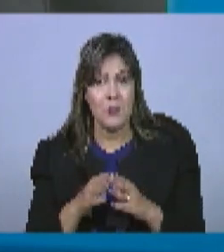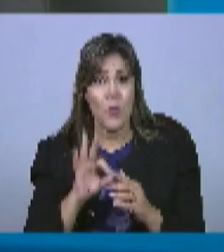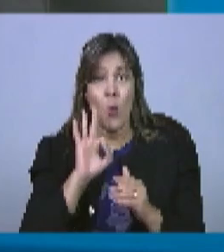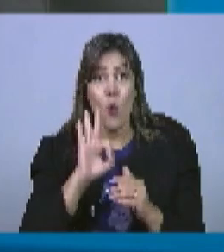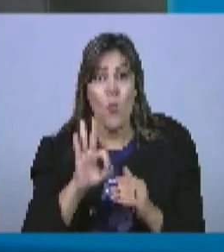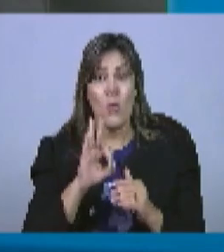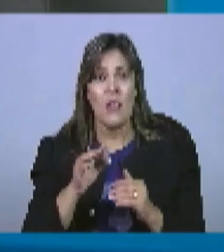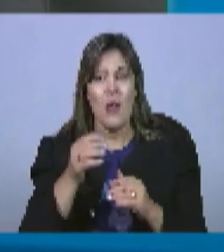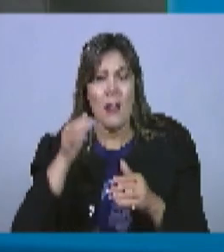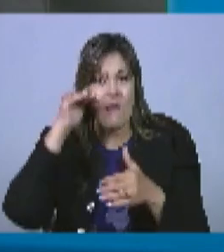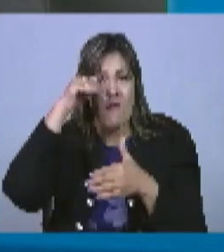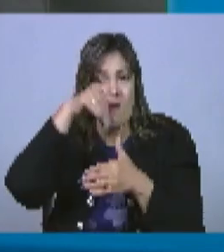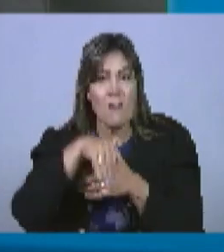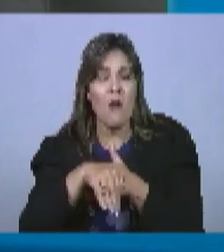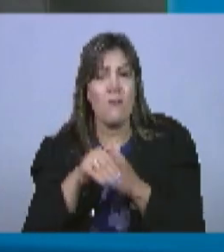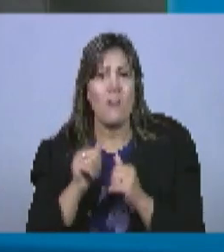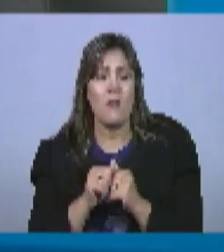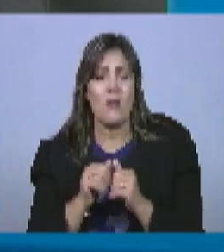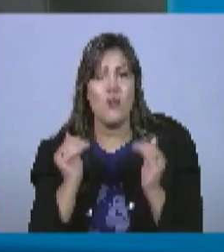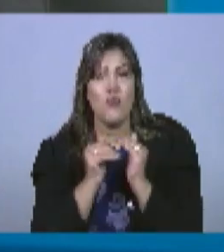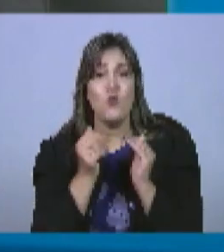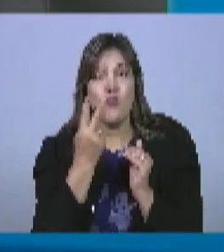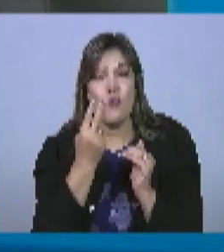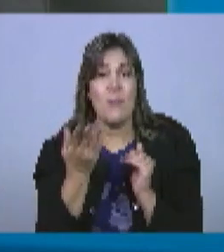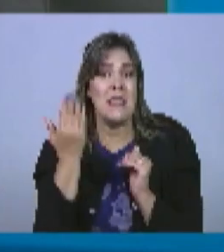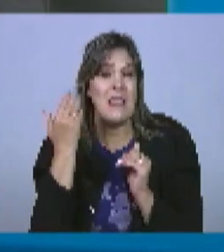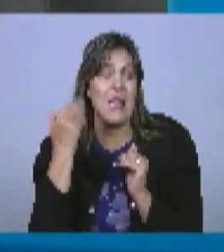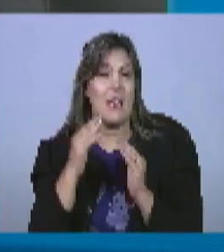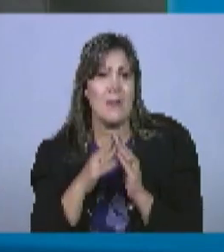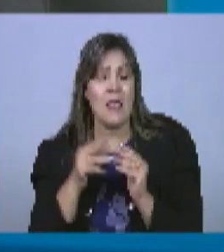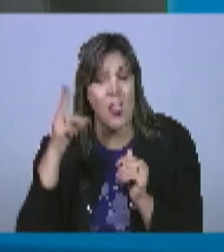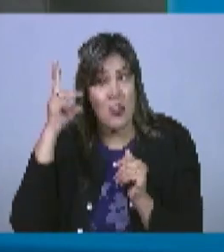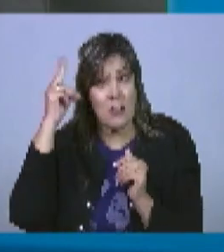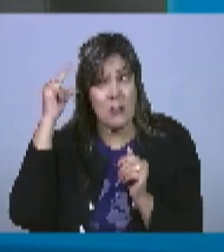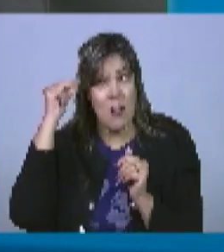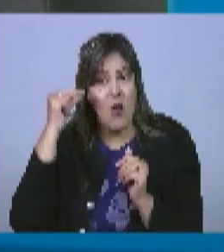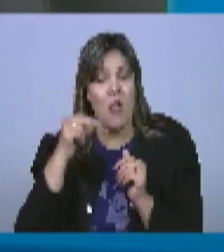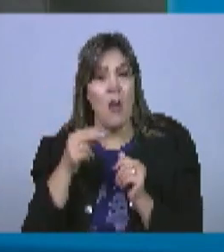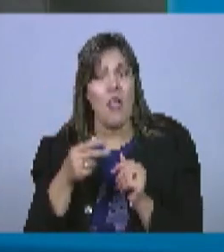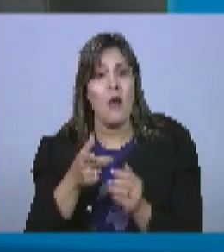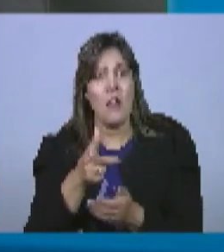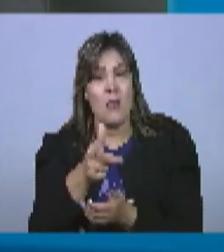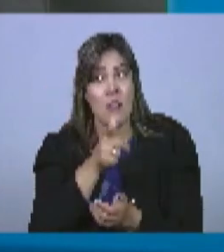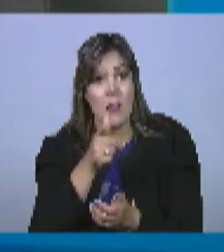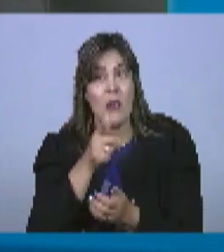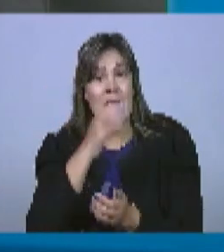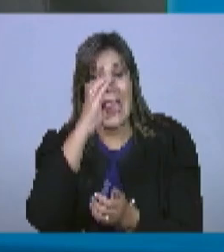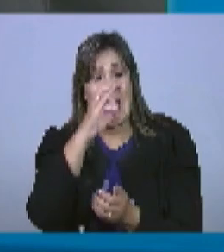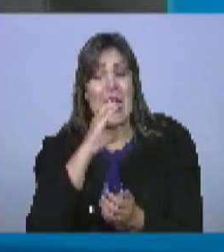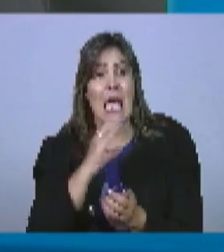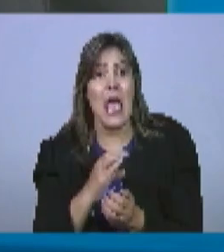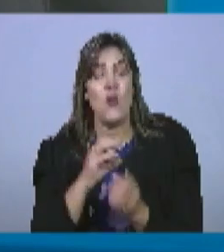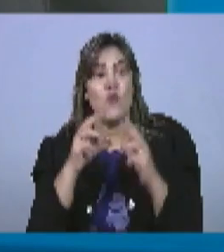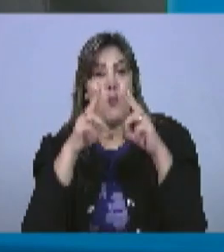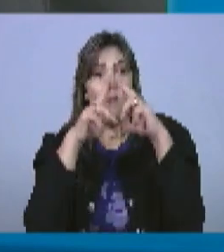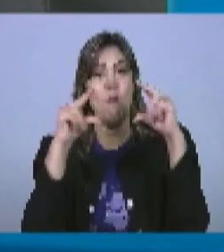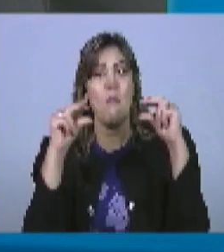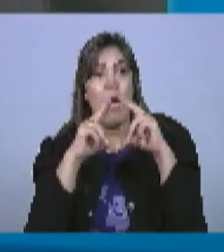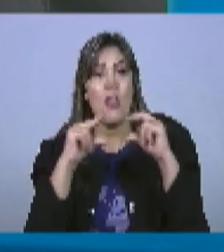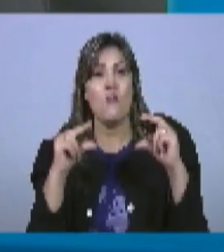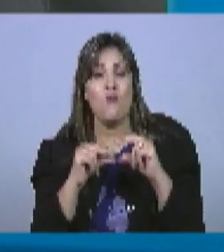لو رجعنا لليومين لاثه اللي فاتوا اسرائيل قصفت الضحيه الجنوبيه في بيروت